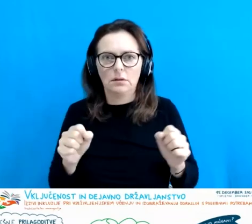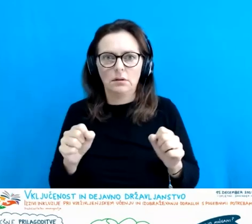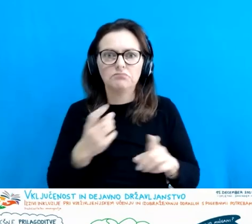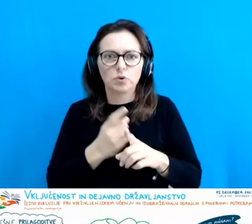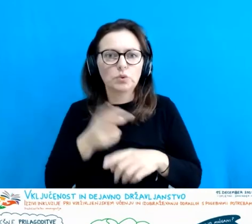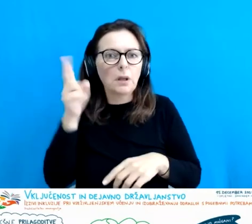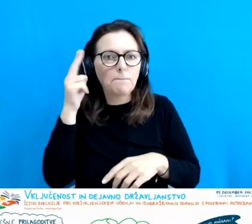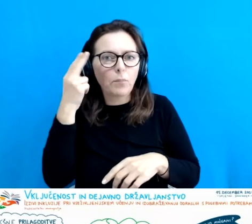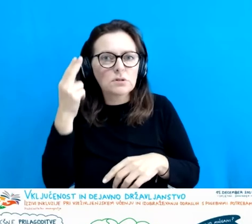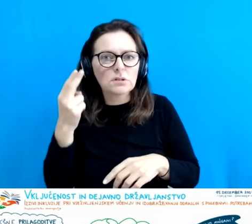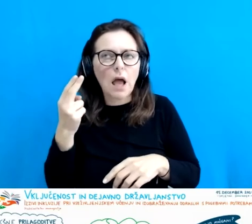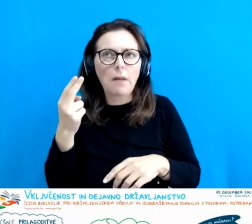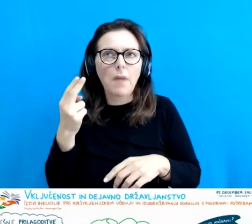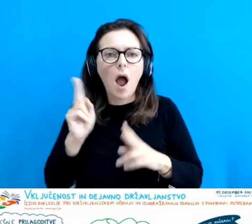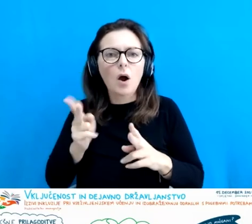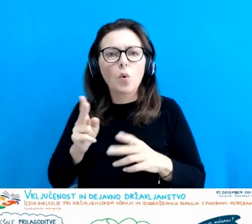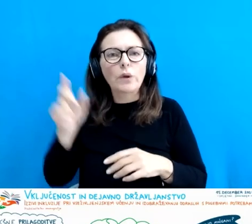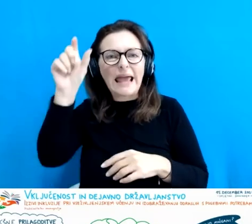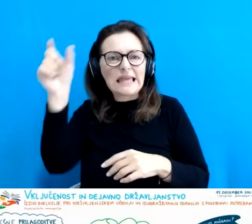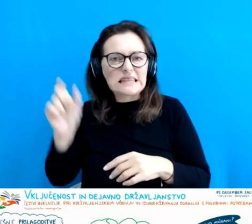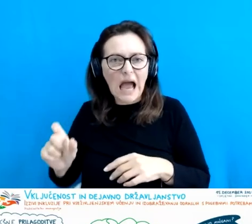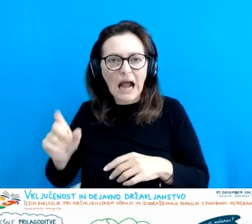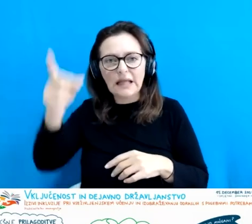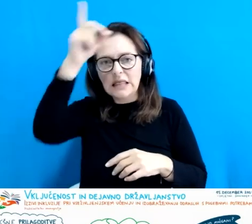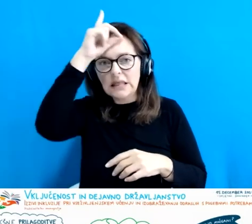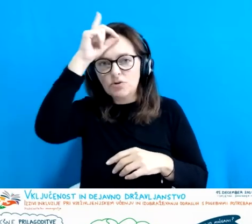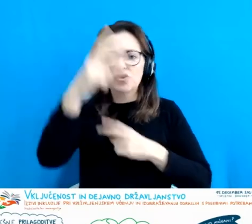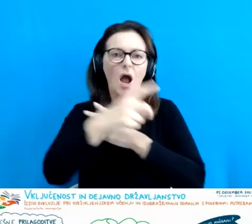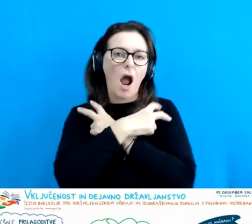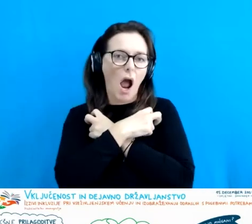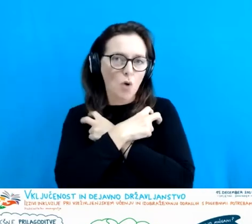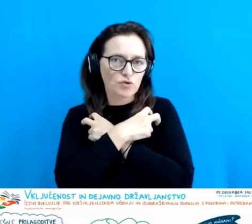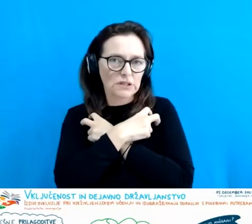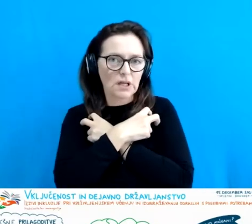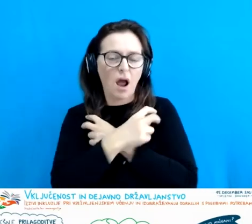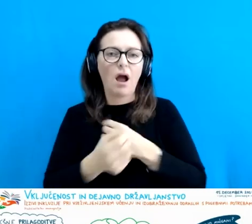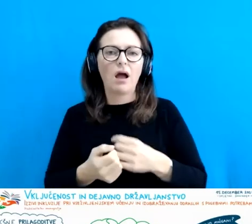tukaj malo v Italiji, pa Nemčijo, Avstrijo. Ne?